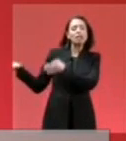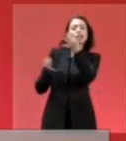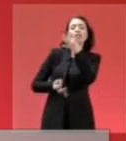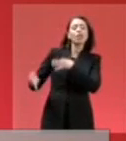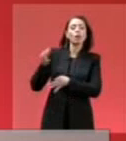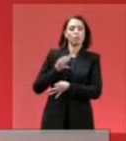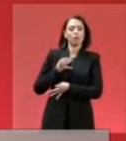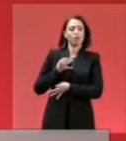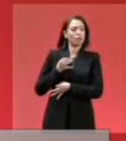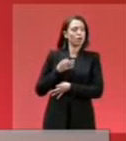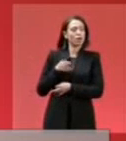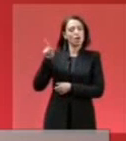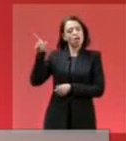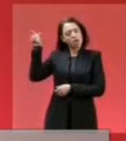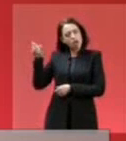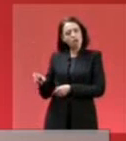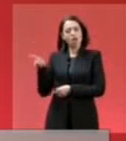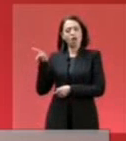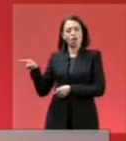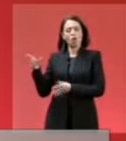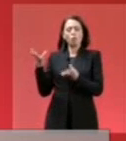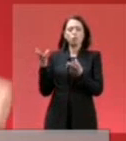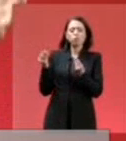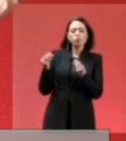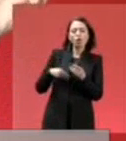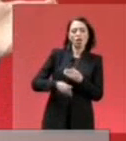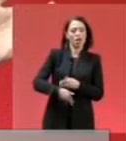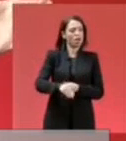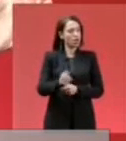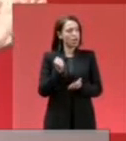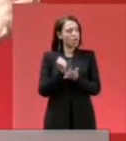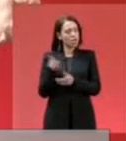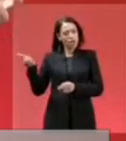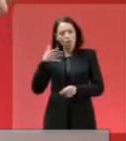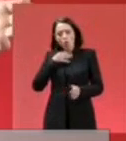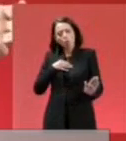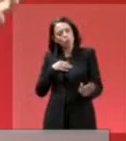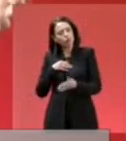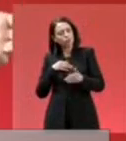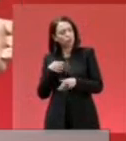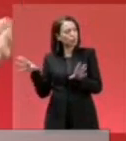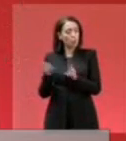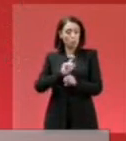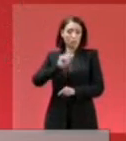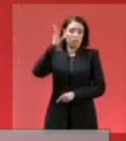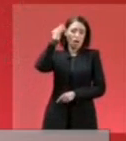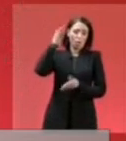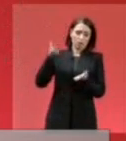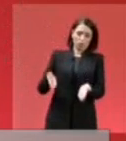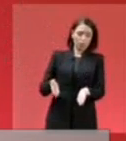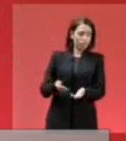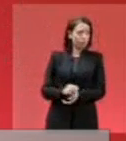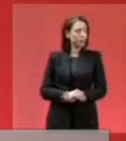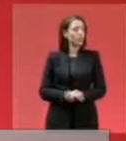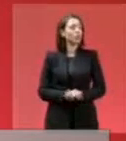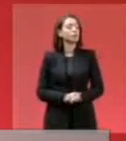τι μας είπε ο υπόδικος για πολλά κακουργήματα και διοκόμενος για εμπορία ναρκωτικών, μην το ξεχνάμε αυτό,